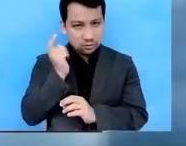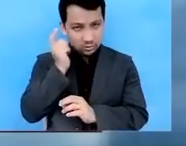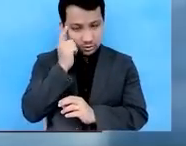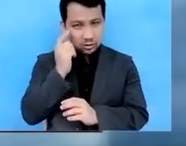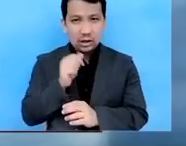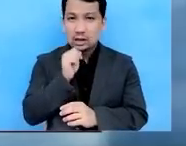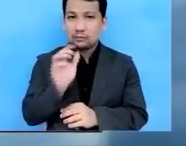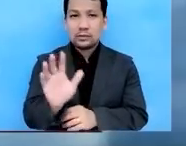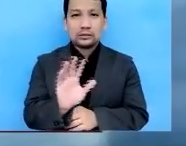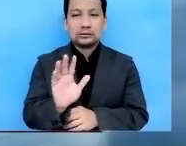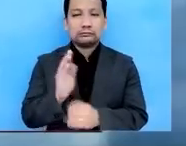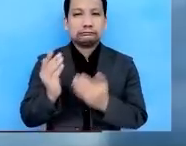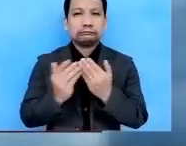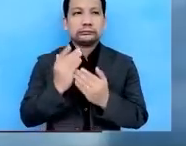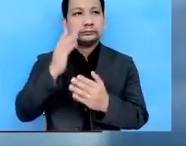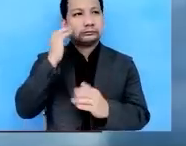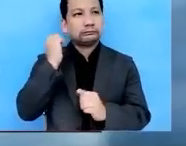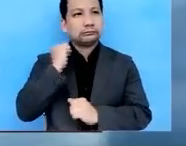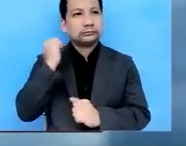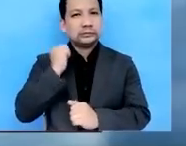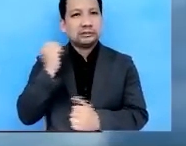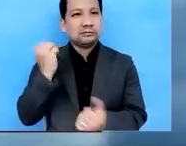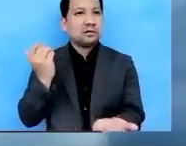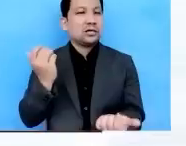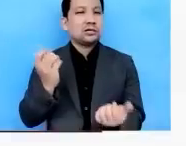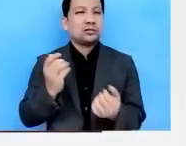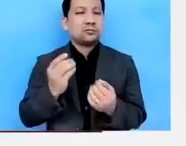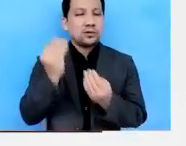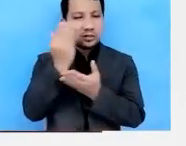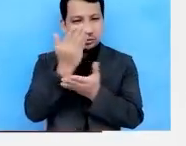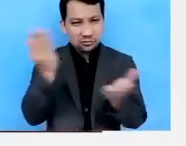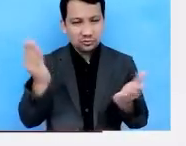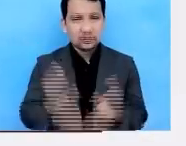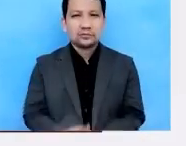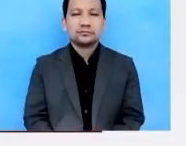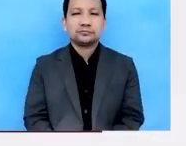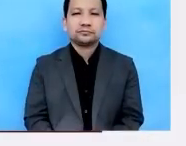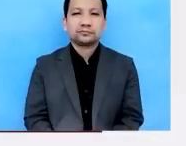kayo agad umasa sa mga paasang impormasyon.